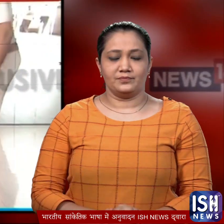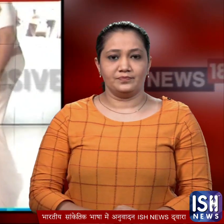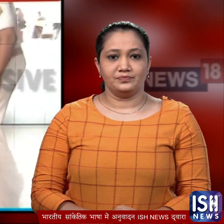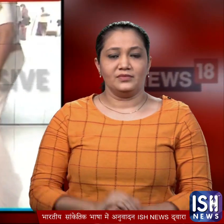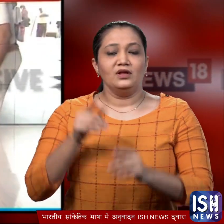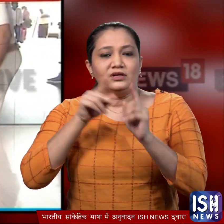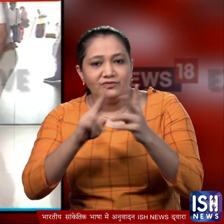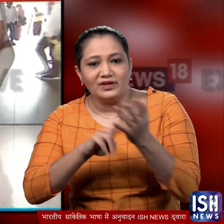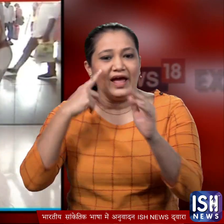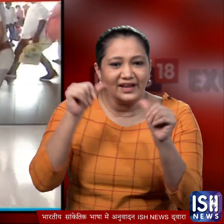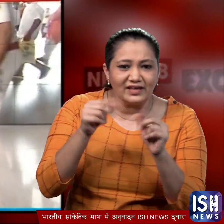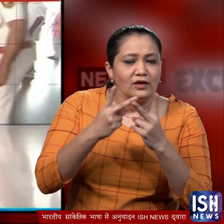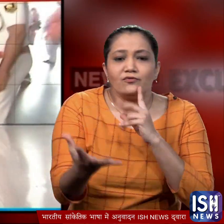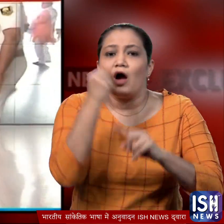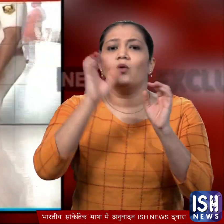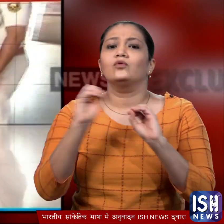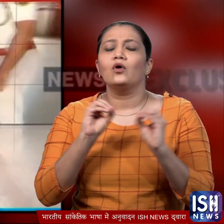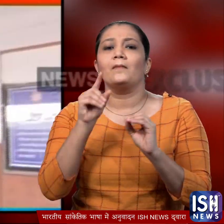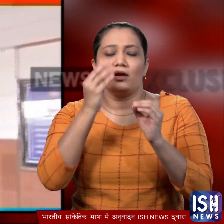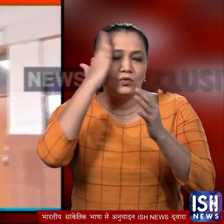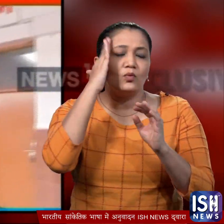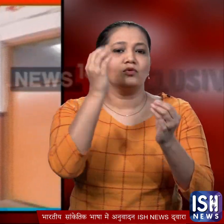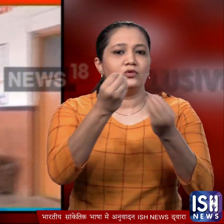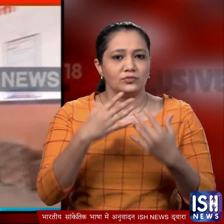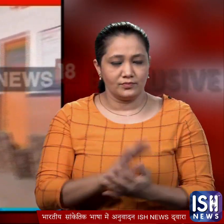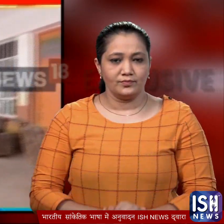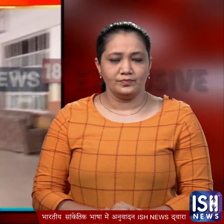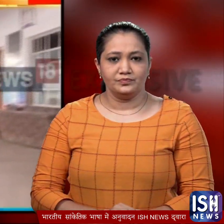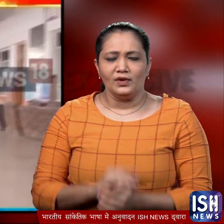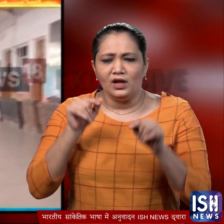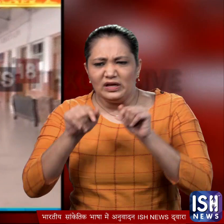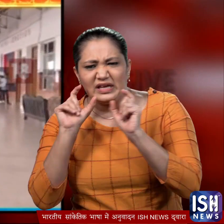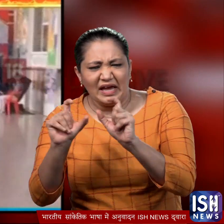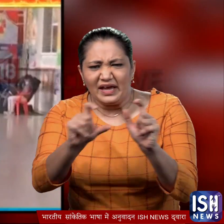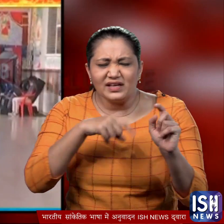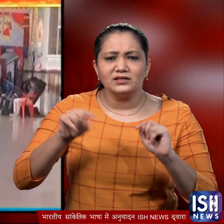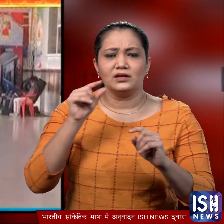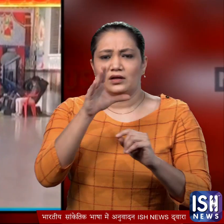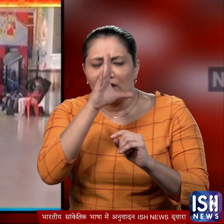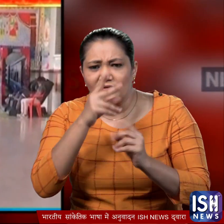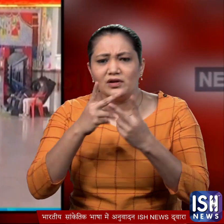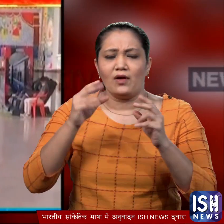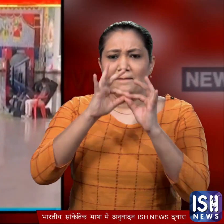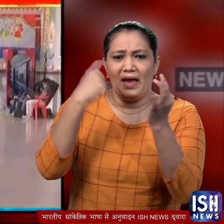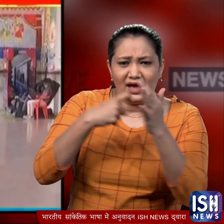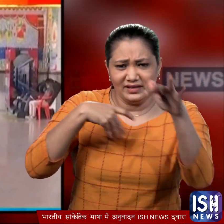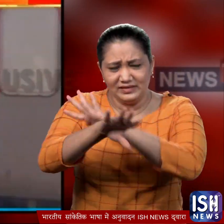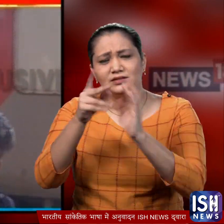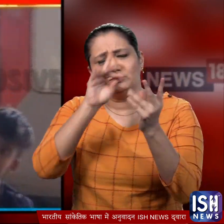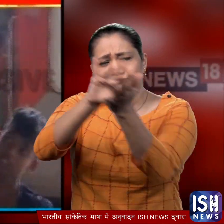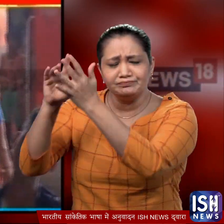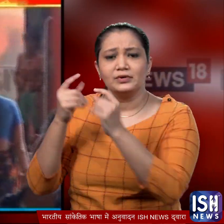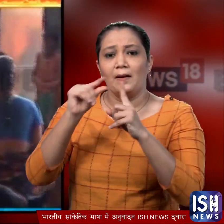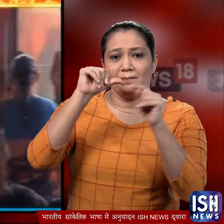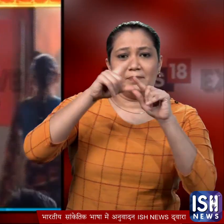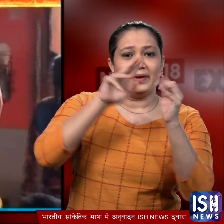हालांकि सुरक्षा एजेंसियां इसे अब तक बरामद नहीं कर पाई। इसलिए खतरे को देखते हुए रेलवे पुलिस ने बिहार में अलर्ट जारी कर दिया।